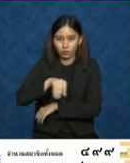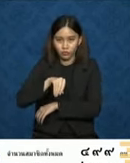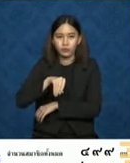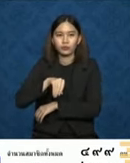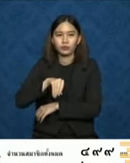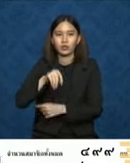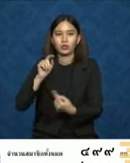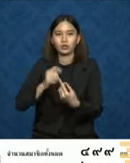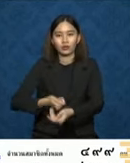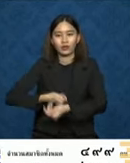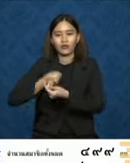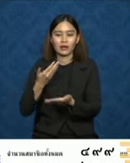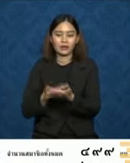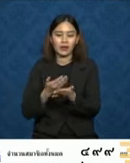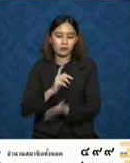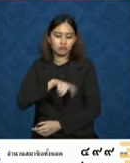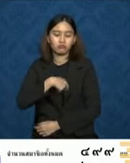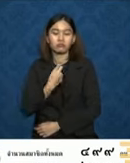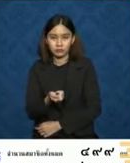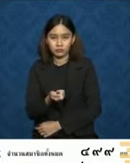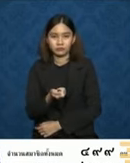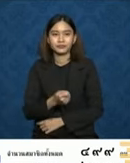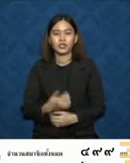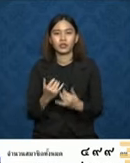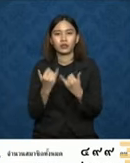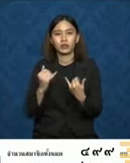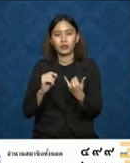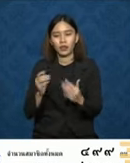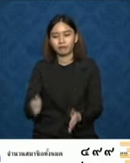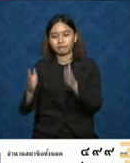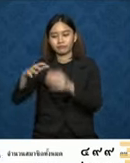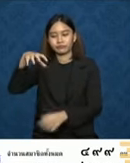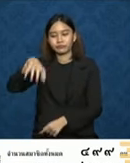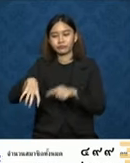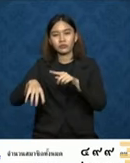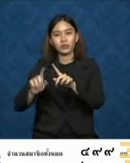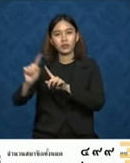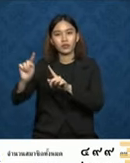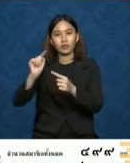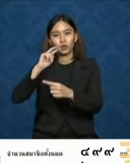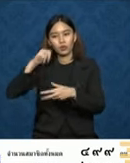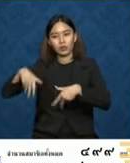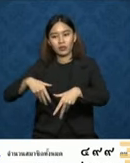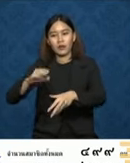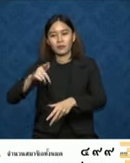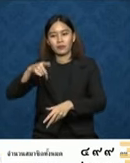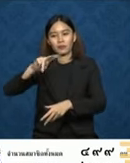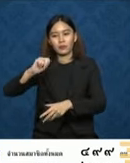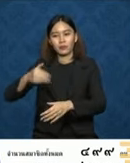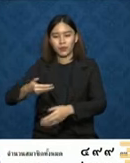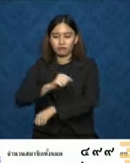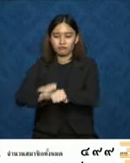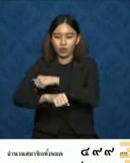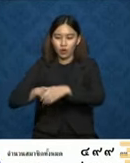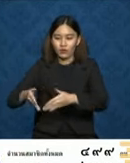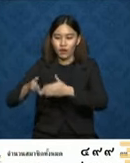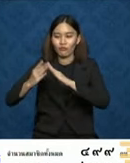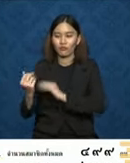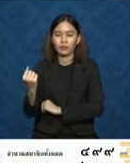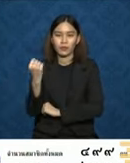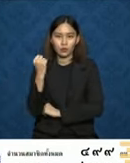ฟ้าเกษตรกรต้องออกค่าใช้ใฉเองปัจจุบันอาคารบังคับน้ำตัวที่1แม่น้ำปิงกำลังก่อสร้างปรับปรุงให้มั่นคง